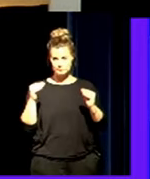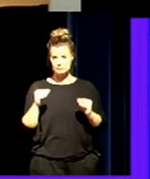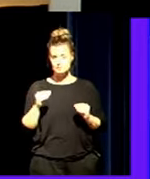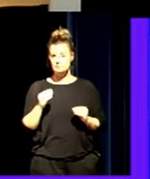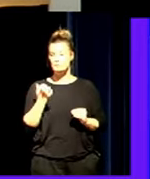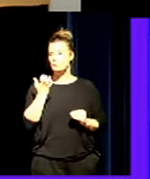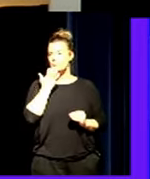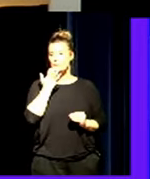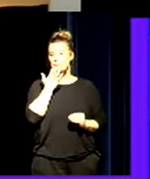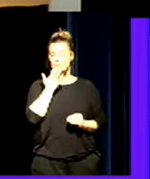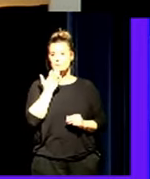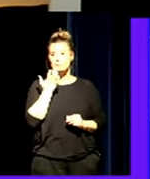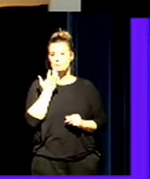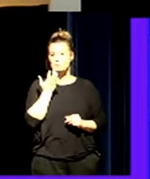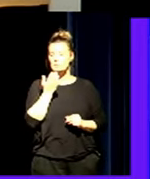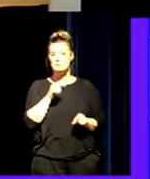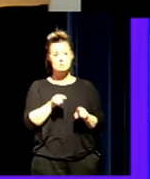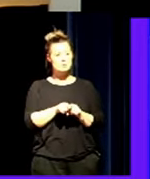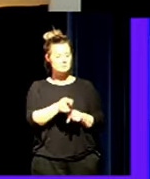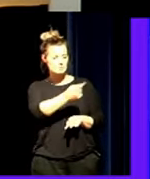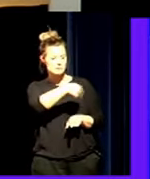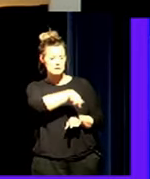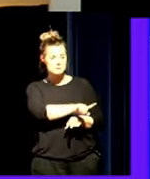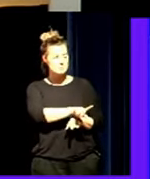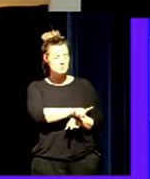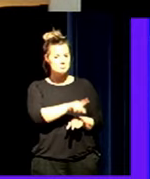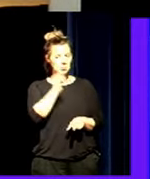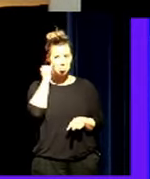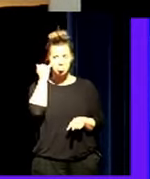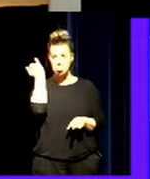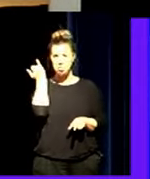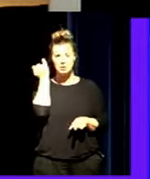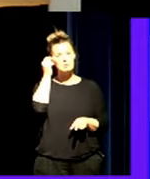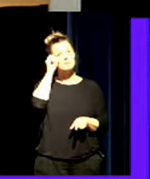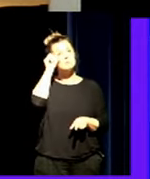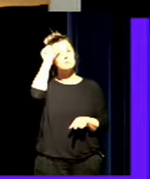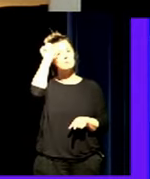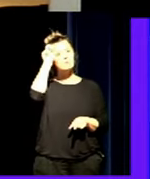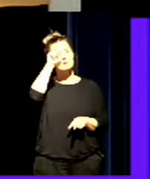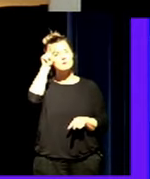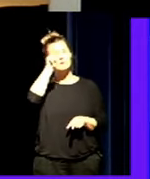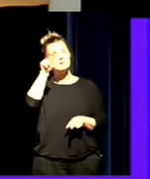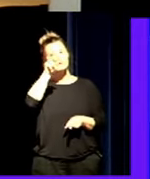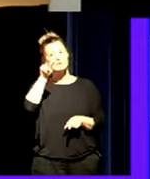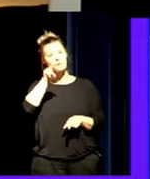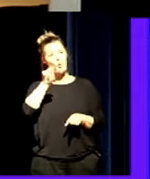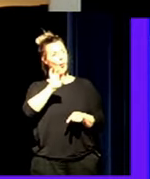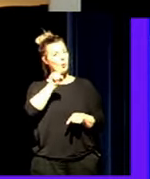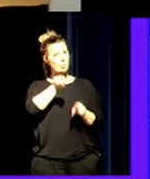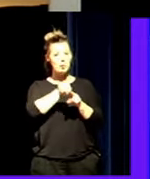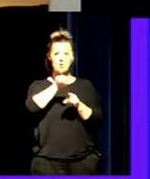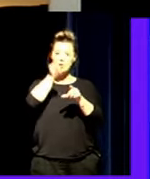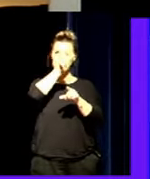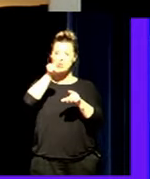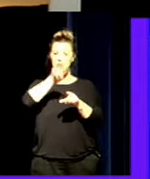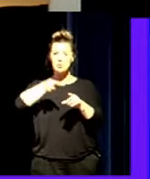Adibidez, ez daukat ez direla paratzen, adibidez, irakurtzea. Ez direla paratzen gauzak askotan hausnartzea. Nahi